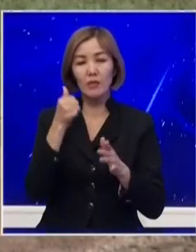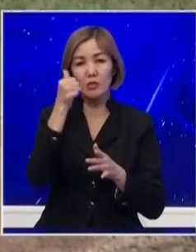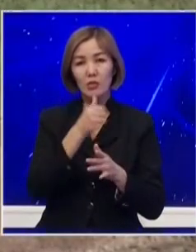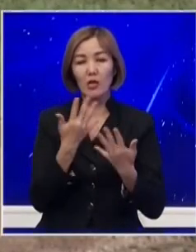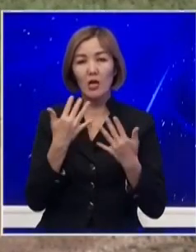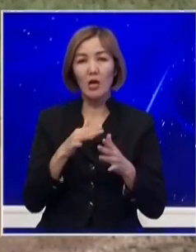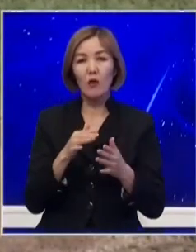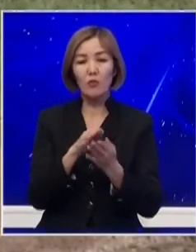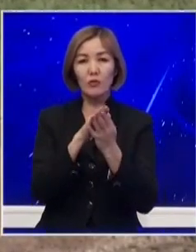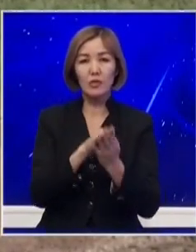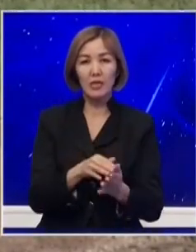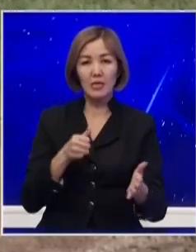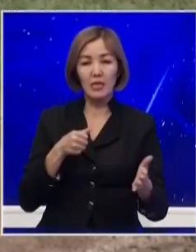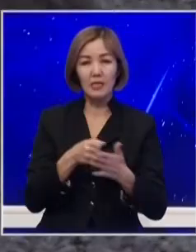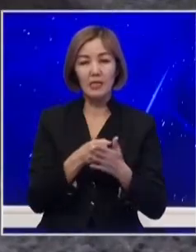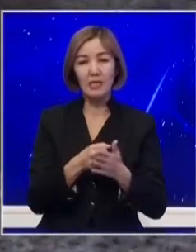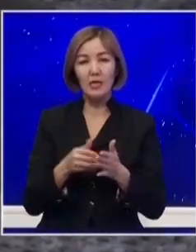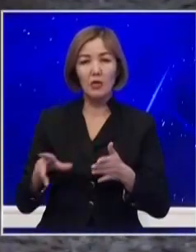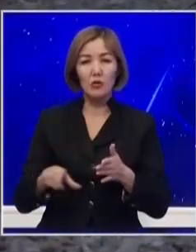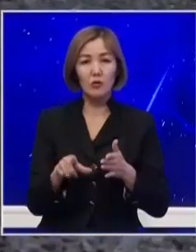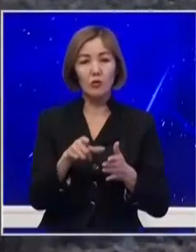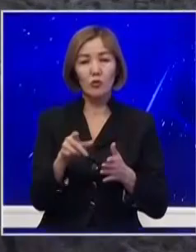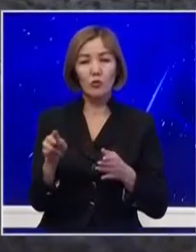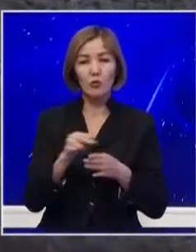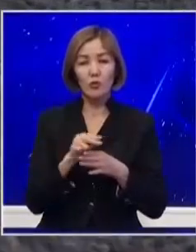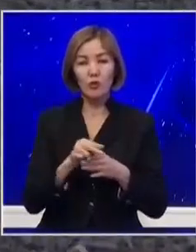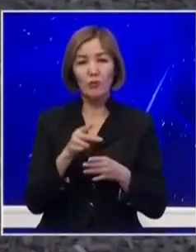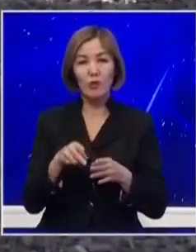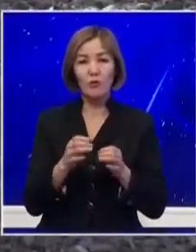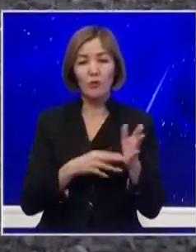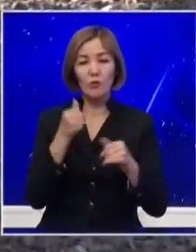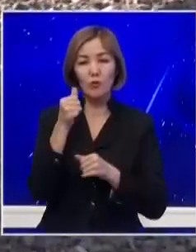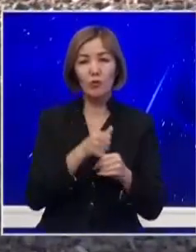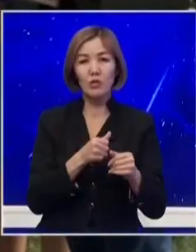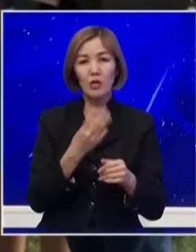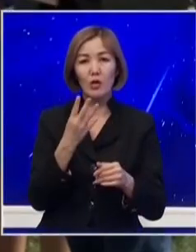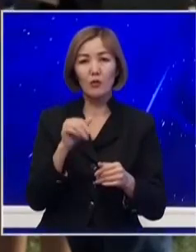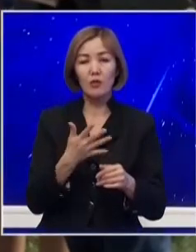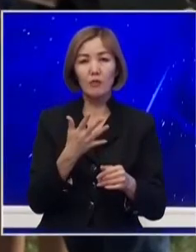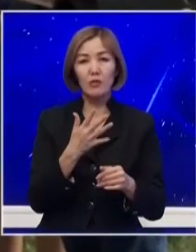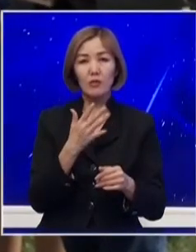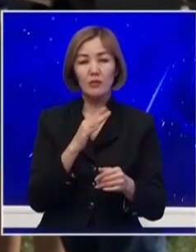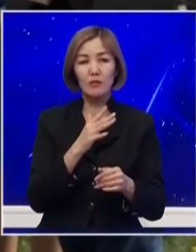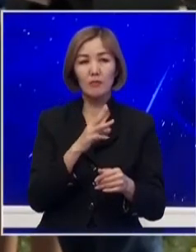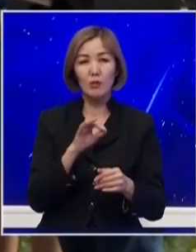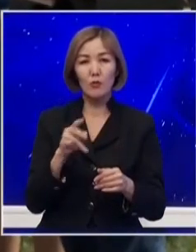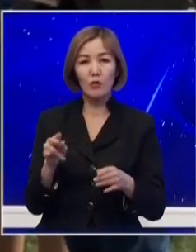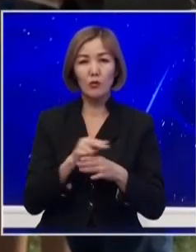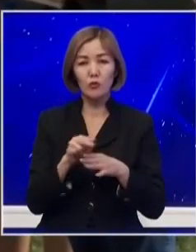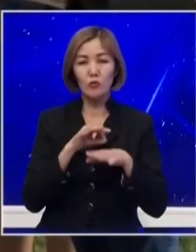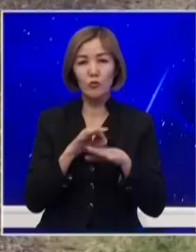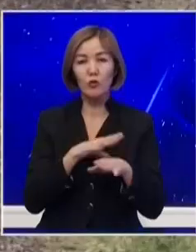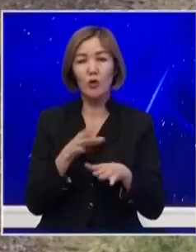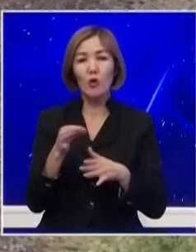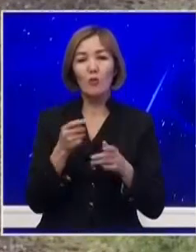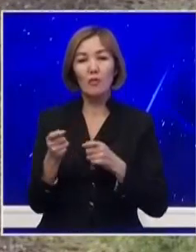ауылдан зират басына дейін асфальт жол төселініп, 2019 жылы кесенеге 4,5 миллион теңгеге жөндеу жұмыстары жүргізіліпті.